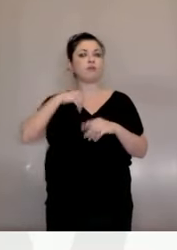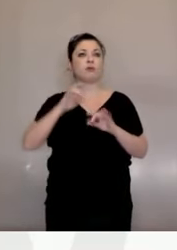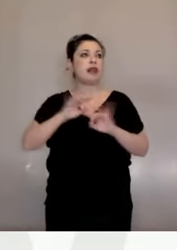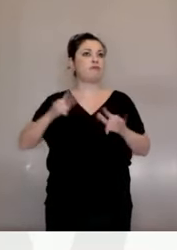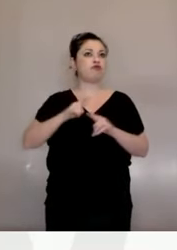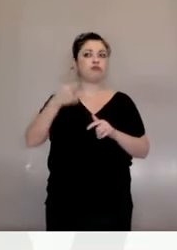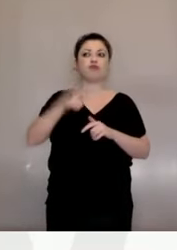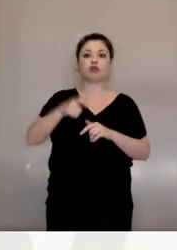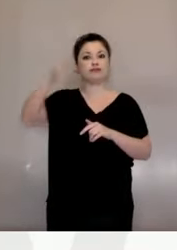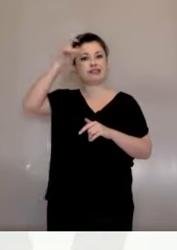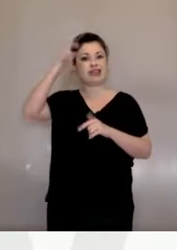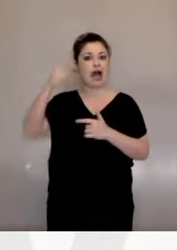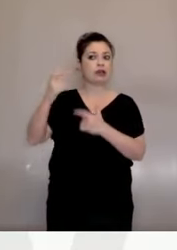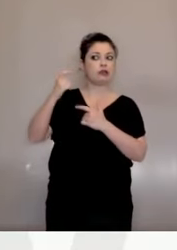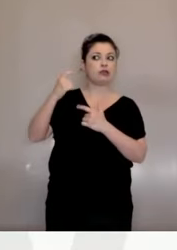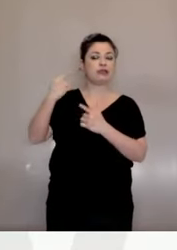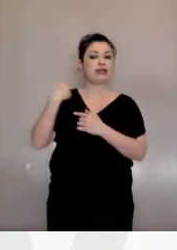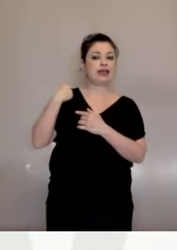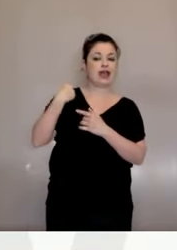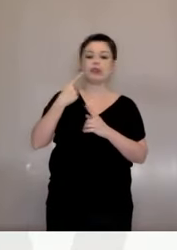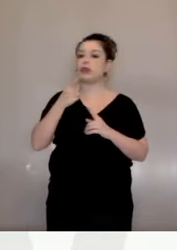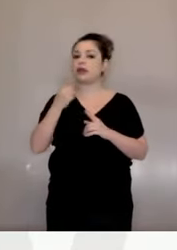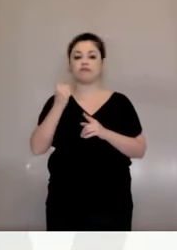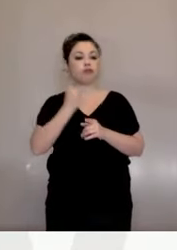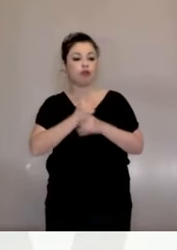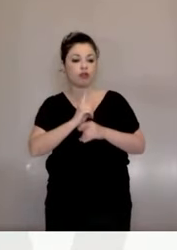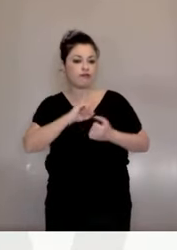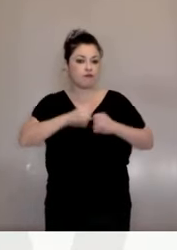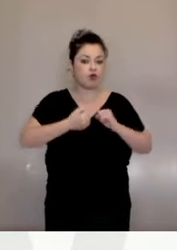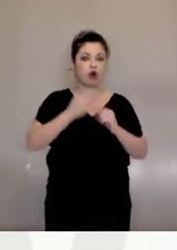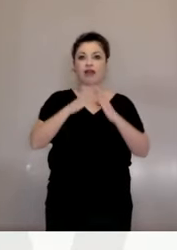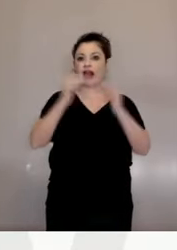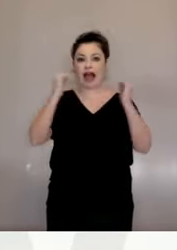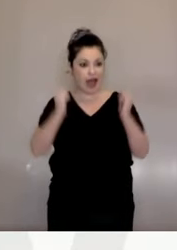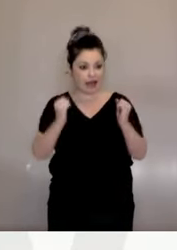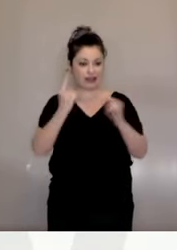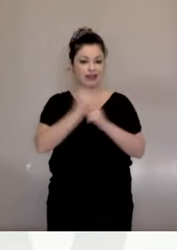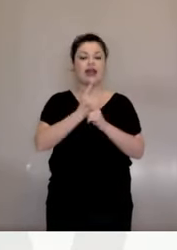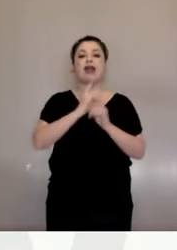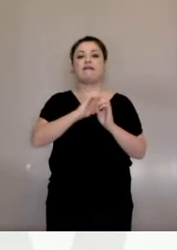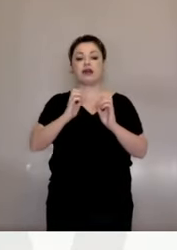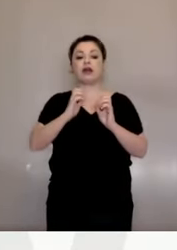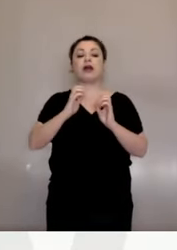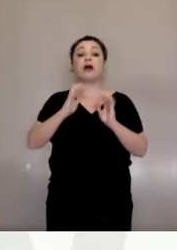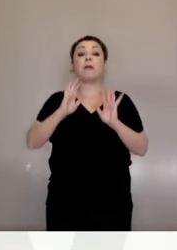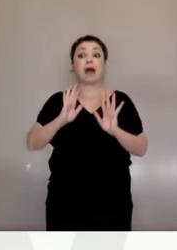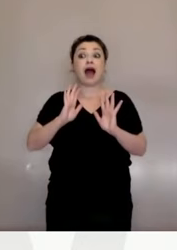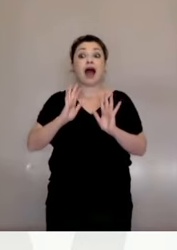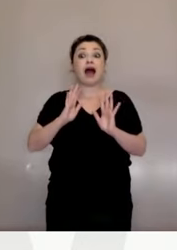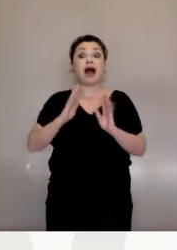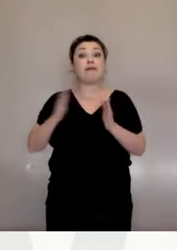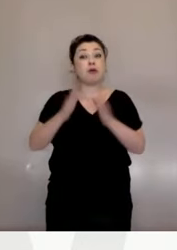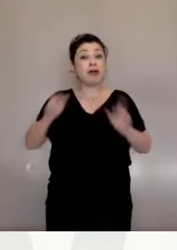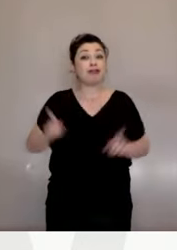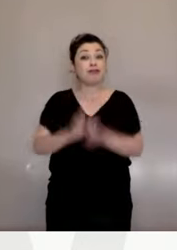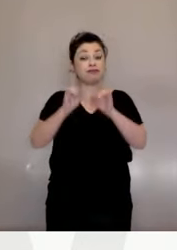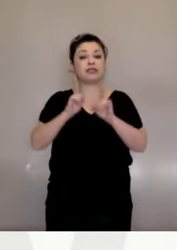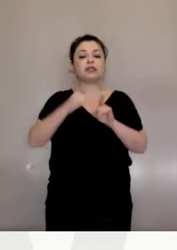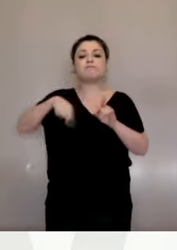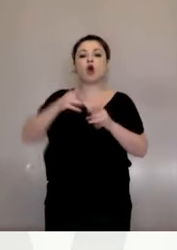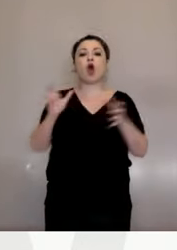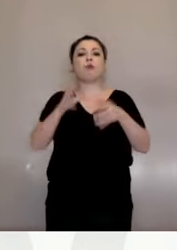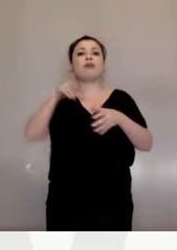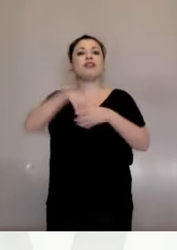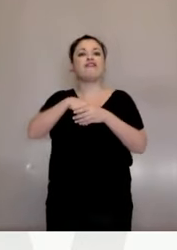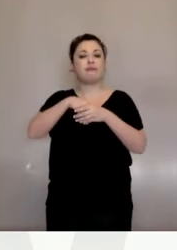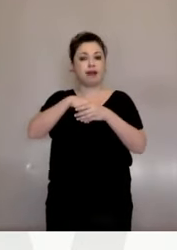che ci chiedeva di non muoverci, di non uscire di casa. Ma al tempo stesso, facendo parte di una comunità, forse la